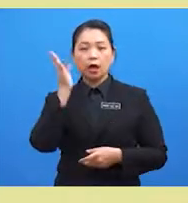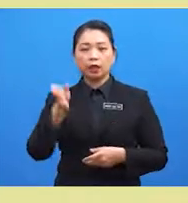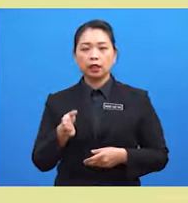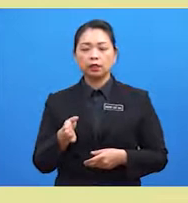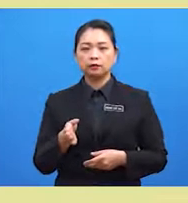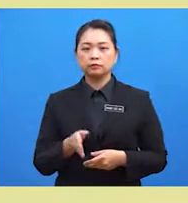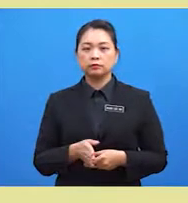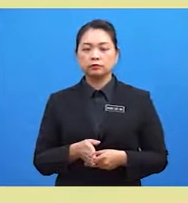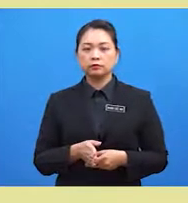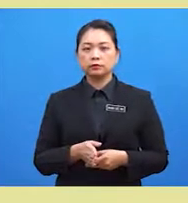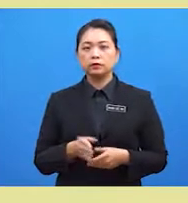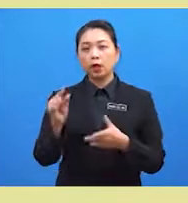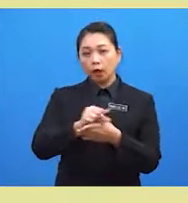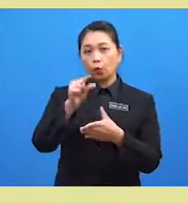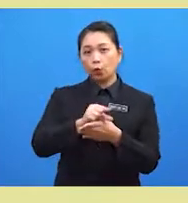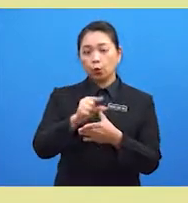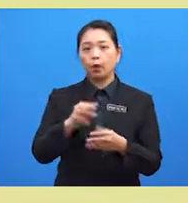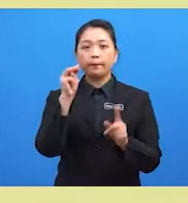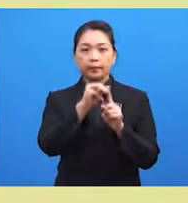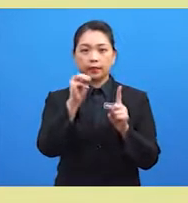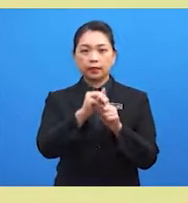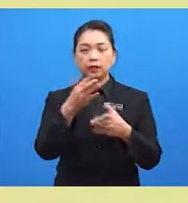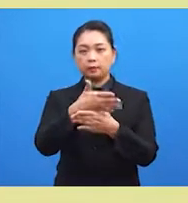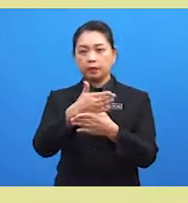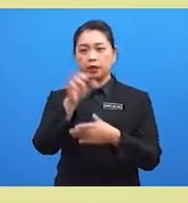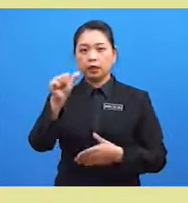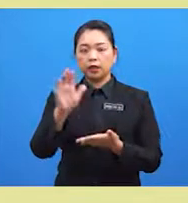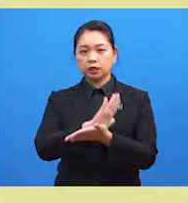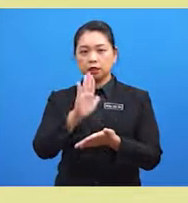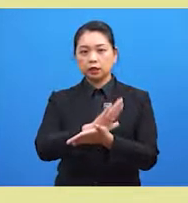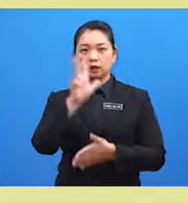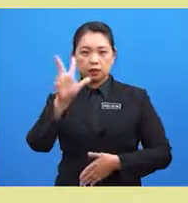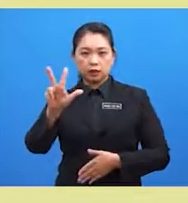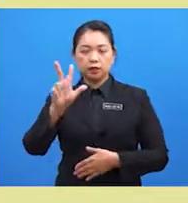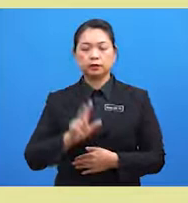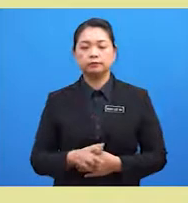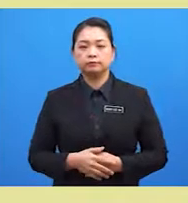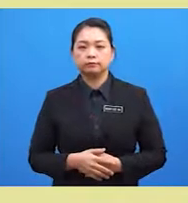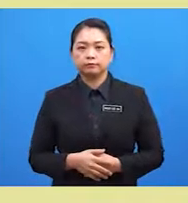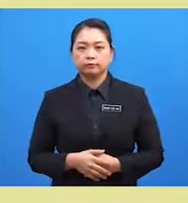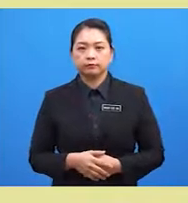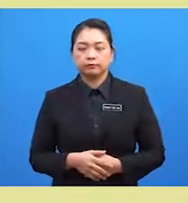akan menjejaskan markah untuk bahagian A kertas 3 kelak.